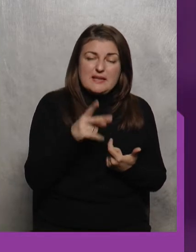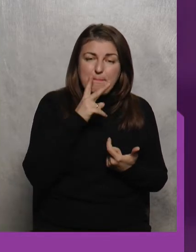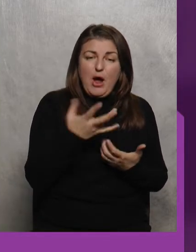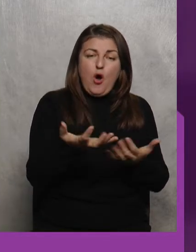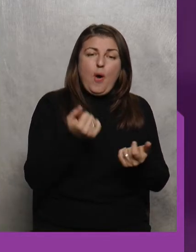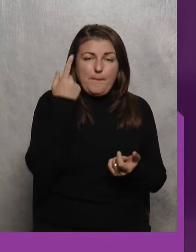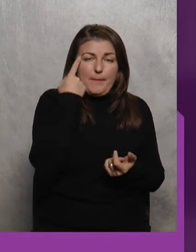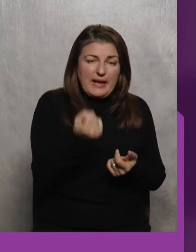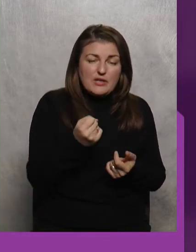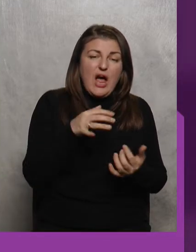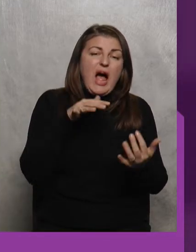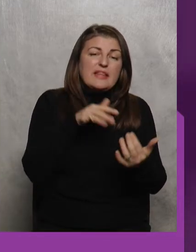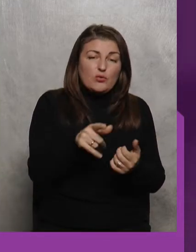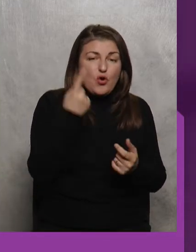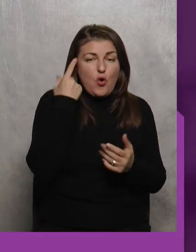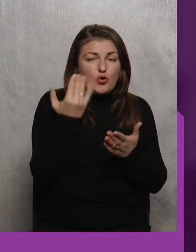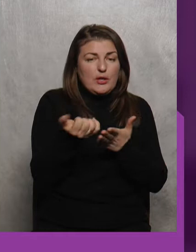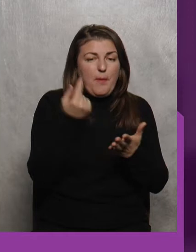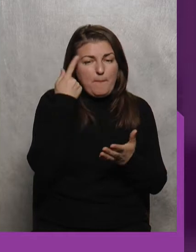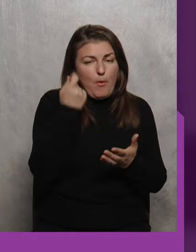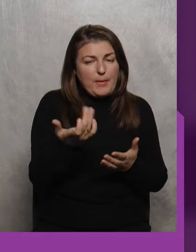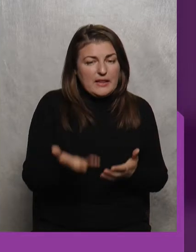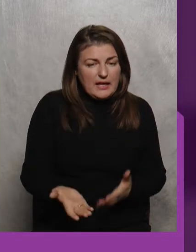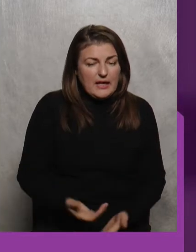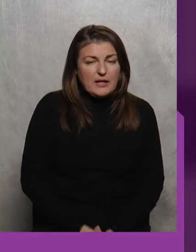отримав попередження, атакуючи отримав попередження,